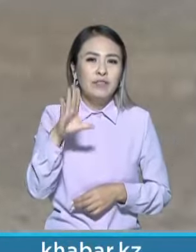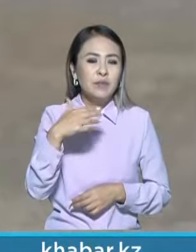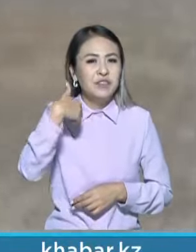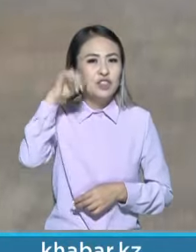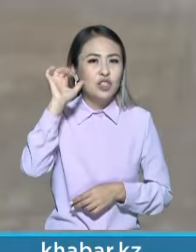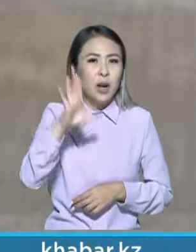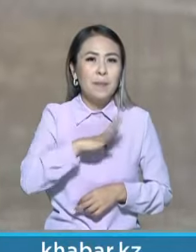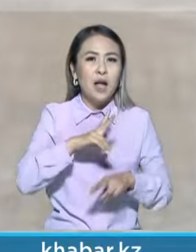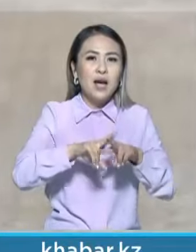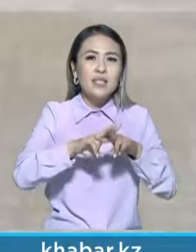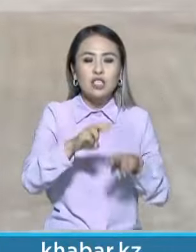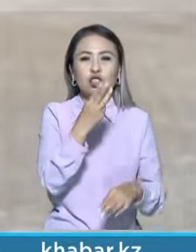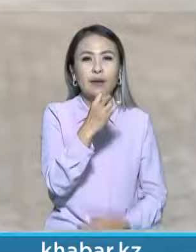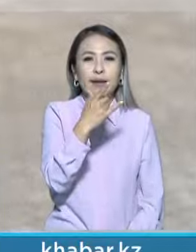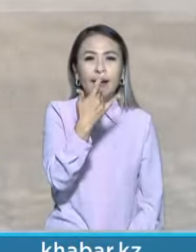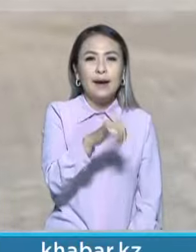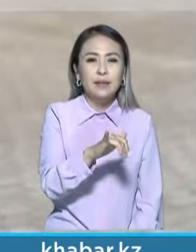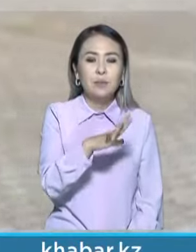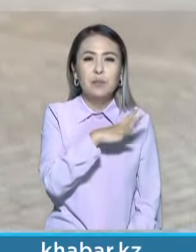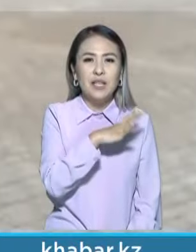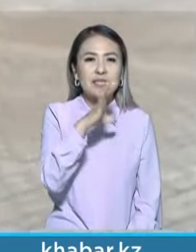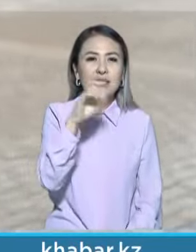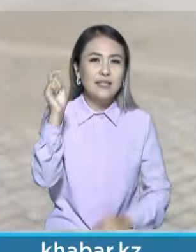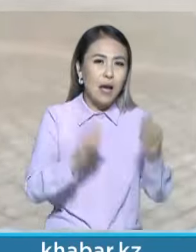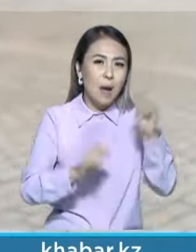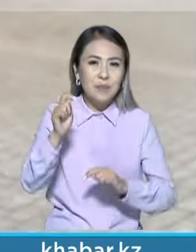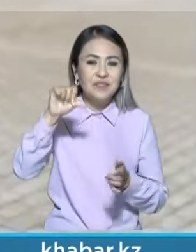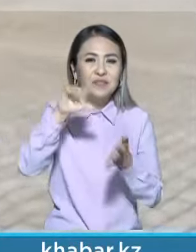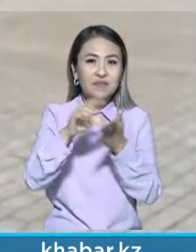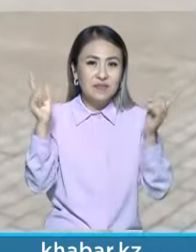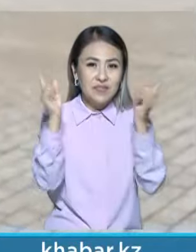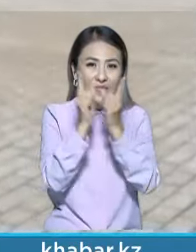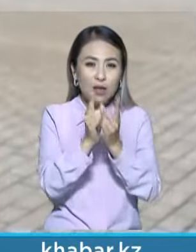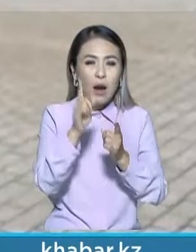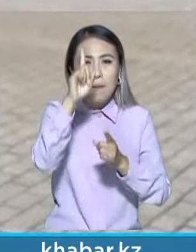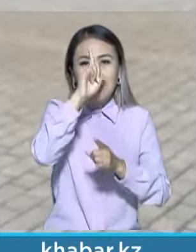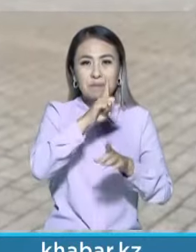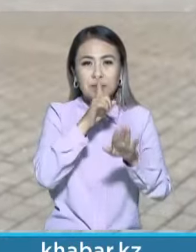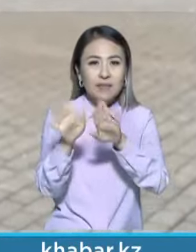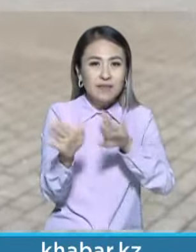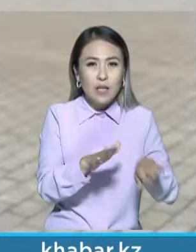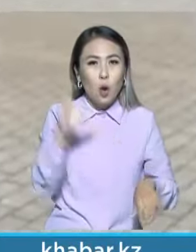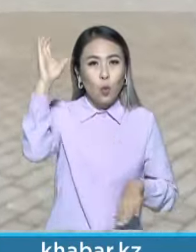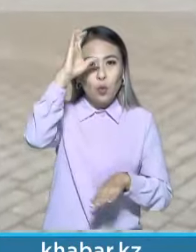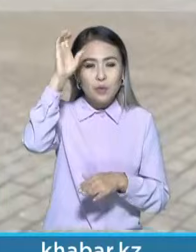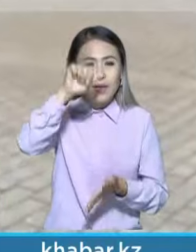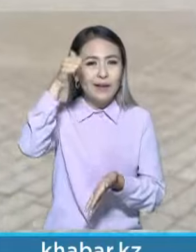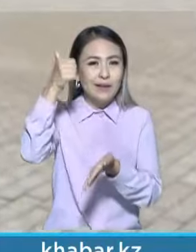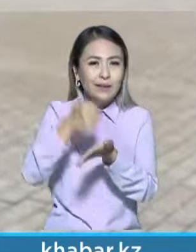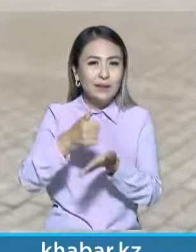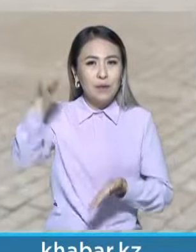Астана төрінде өткен Шанхай ынтымақтастық ұйымы саммитінің аясында кездессе, бүгін міне араға ай салып, өзбек лидері мемлекеттік